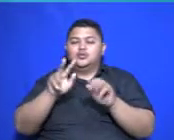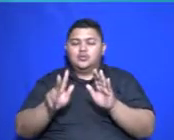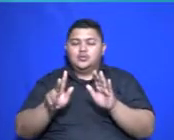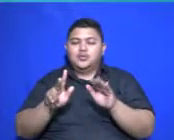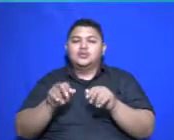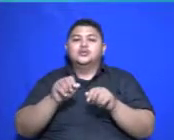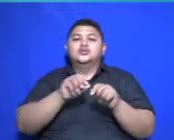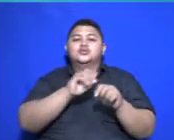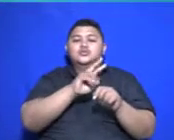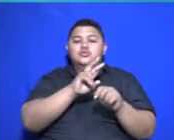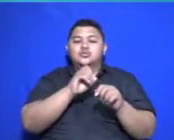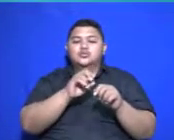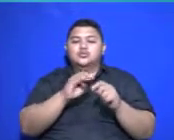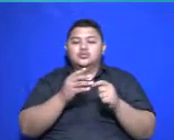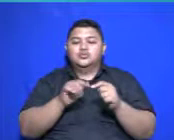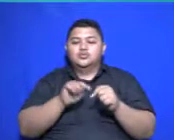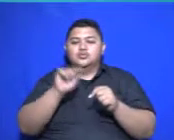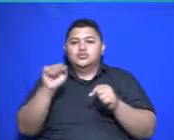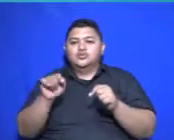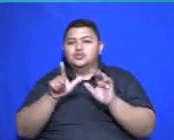tahun 2014 menjadi